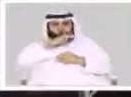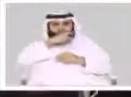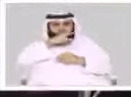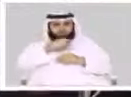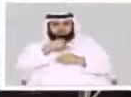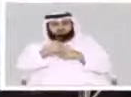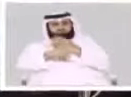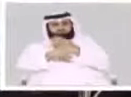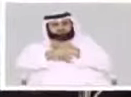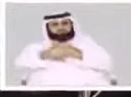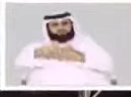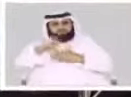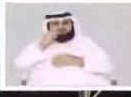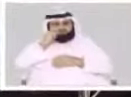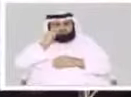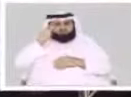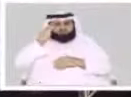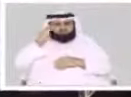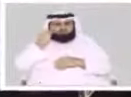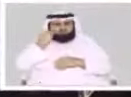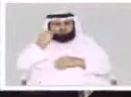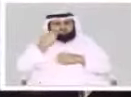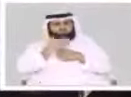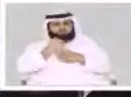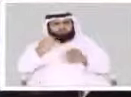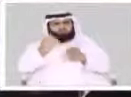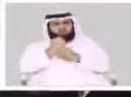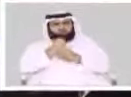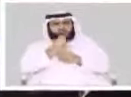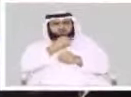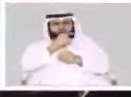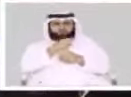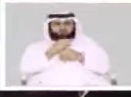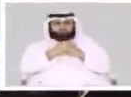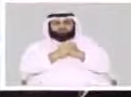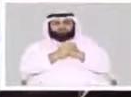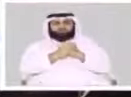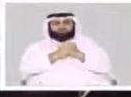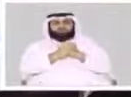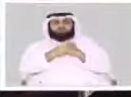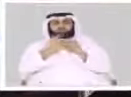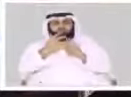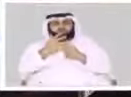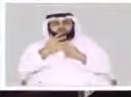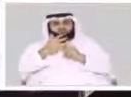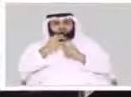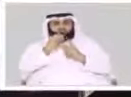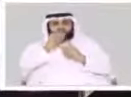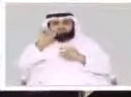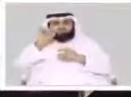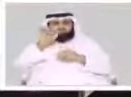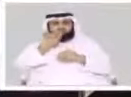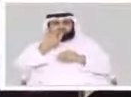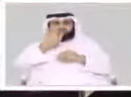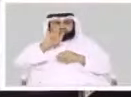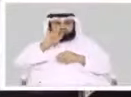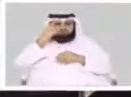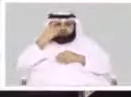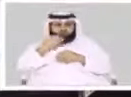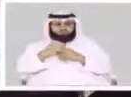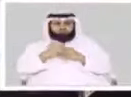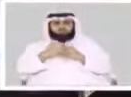والسارق والسارقة فاقطعوا أيديهما جزاء بما كسبا نكالا من الله. نعم. وتحريم الميسر أيضا مقصد